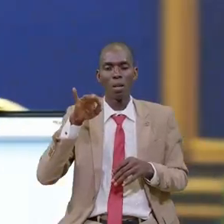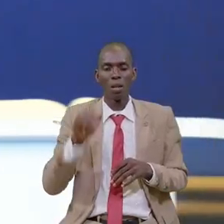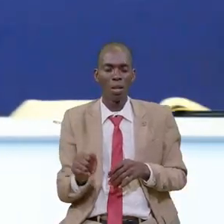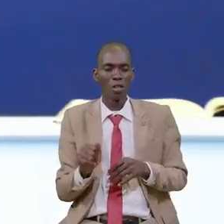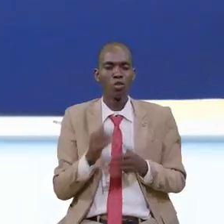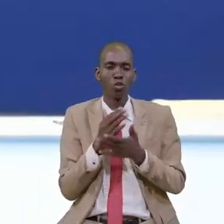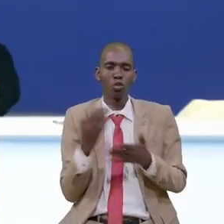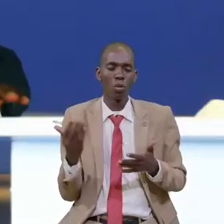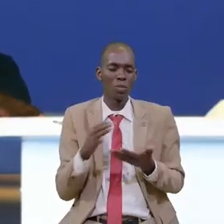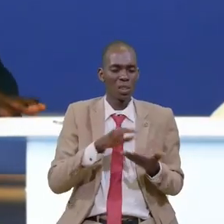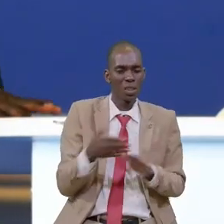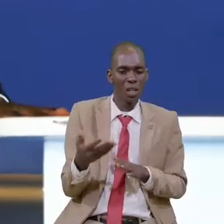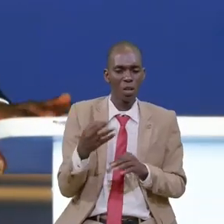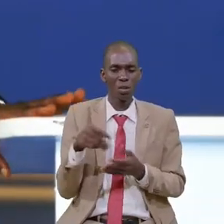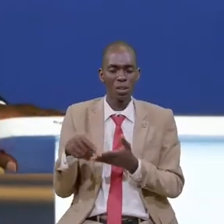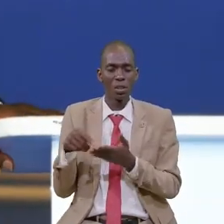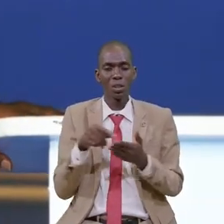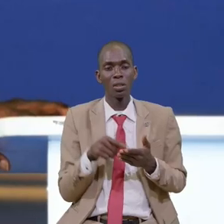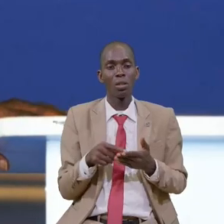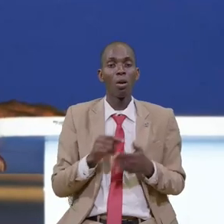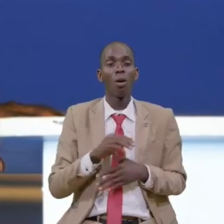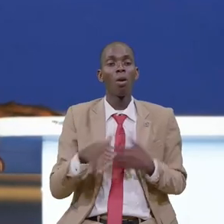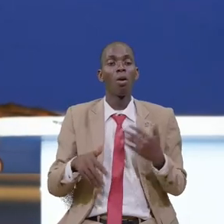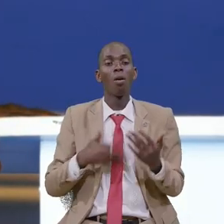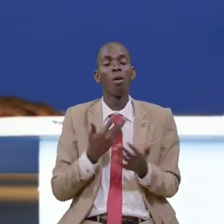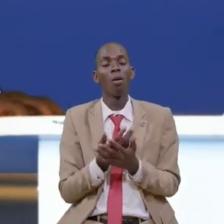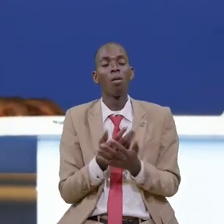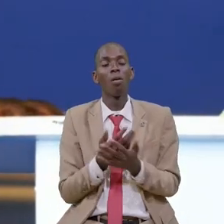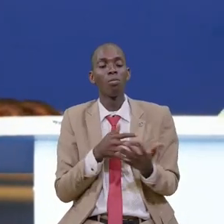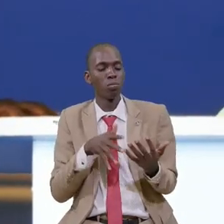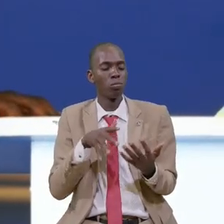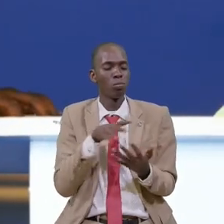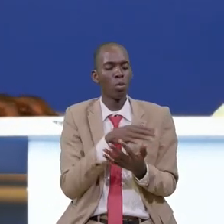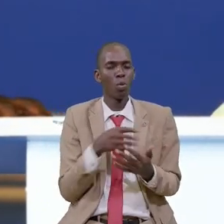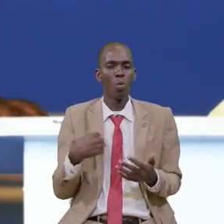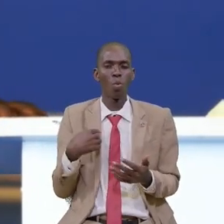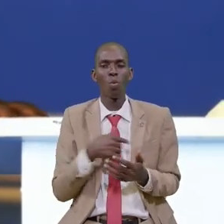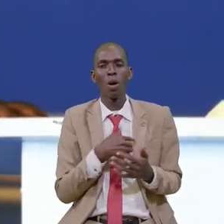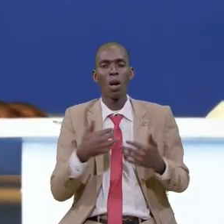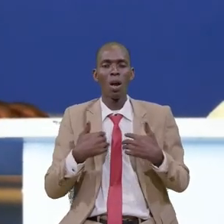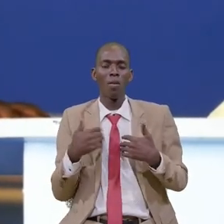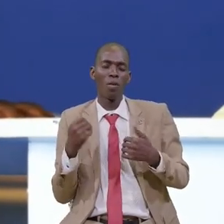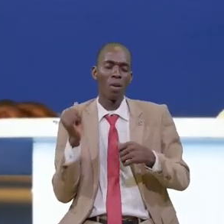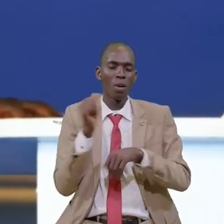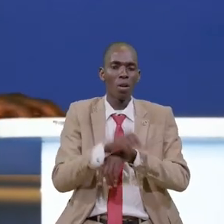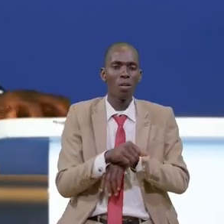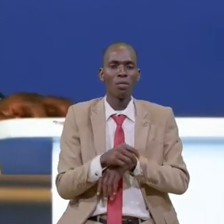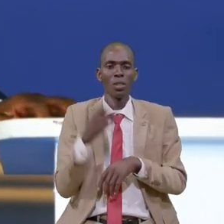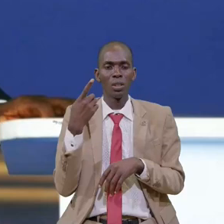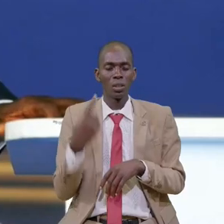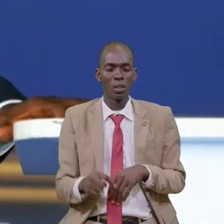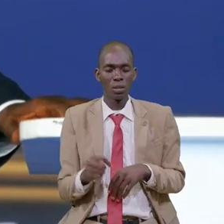mort de ceci et de cela. Toutes ces choses maintenant, nous avons vaincu les montagnes